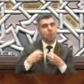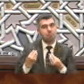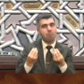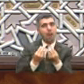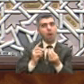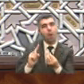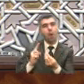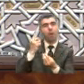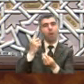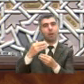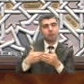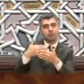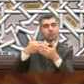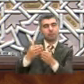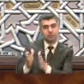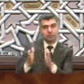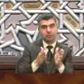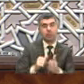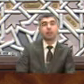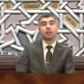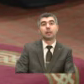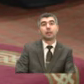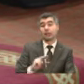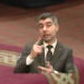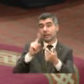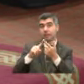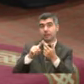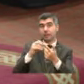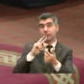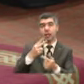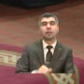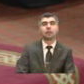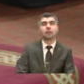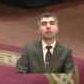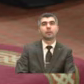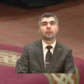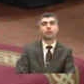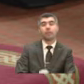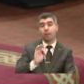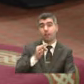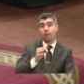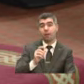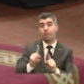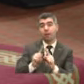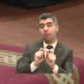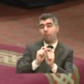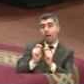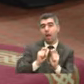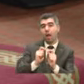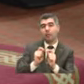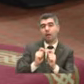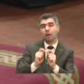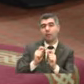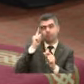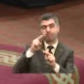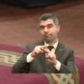ثانيا كما قالت الأستاذة والسيدة النائبة المحترمة، خصنا نقاش واسع عميق